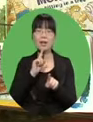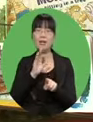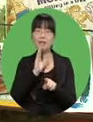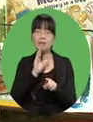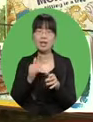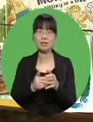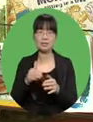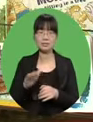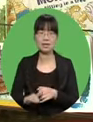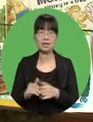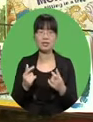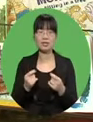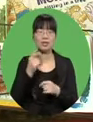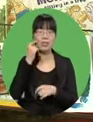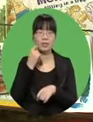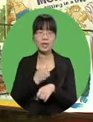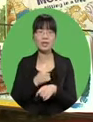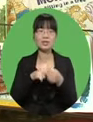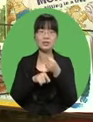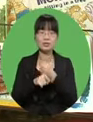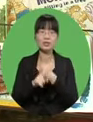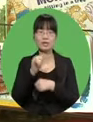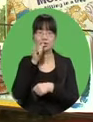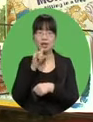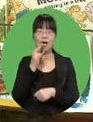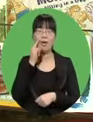하는데 그렇게 하지 못하는 이유가